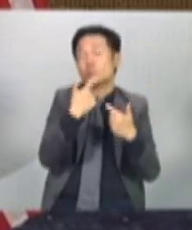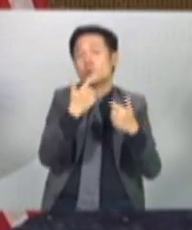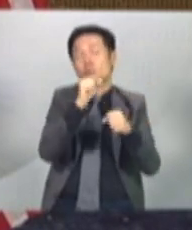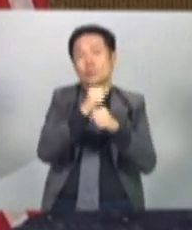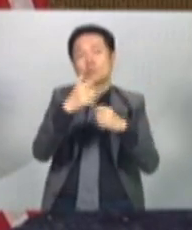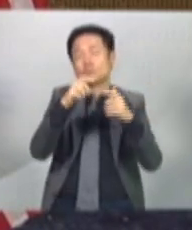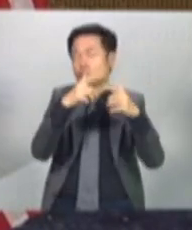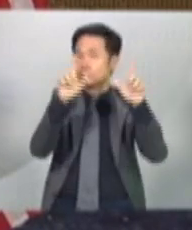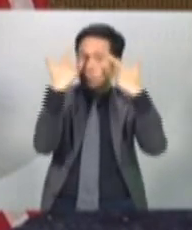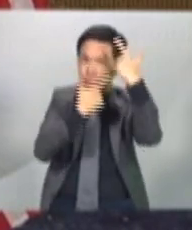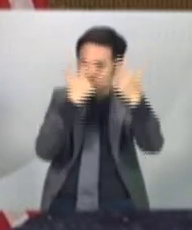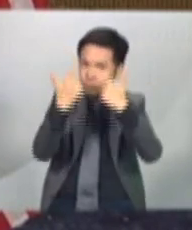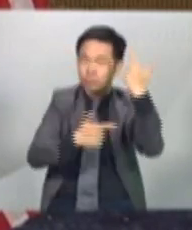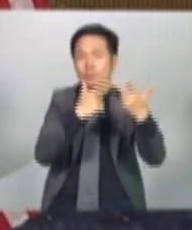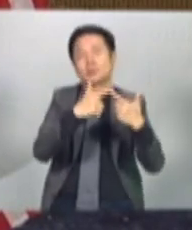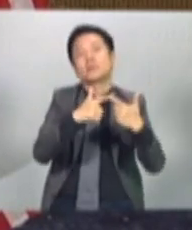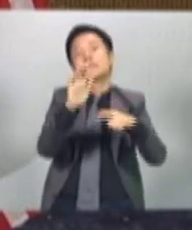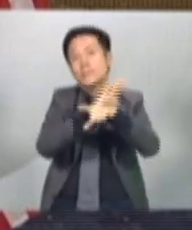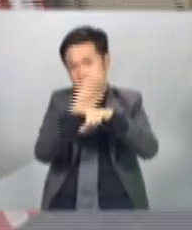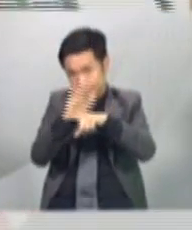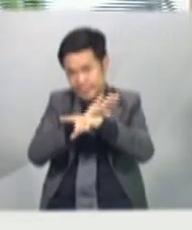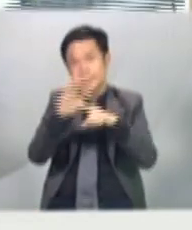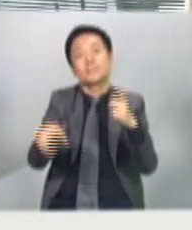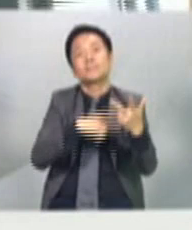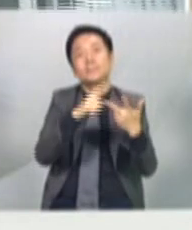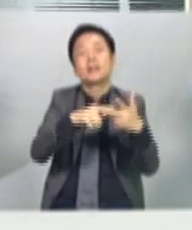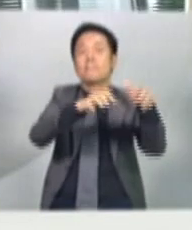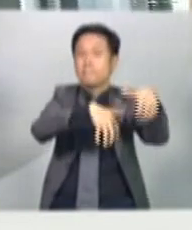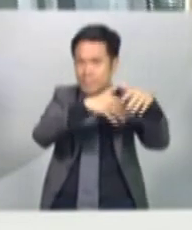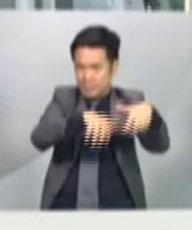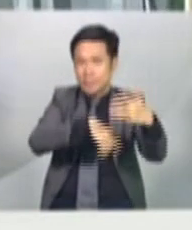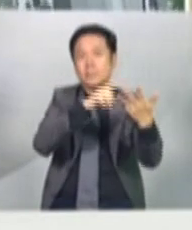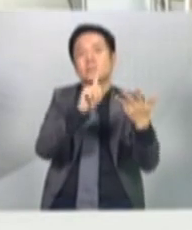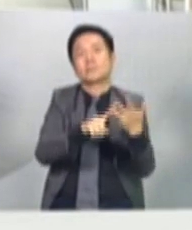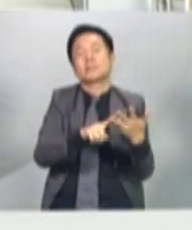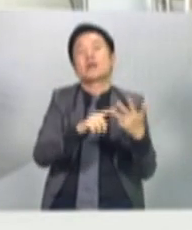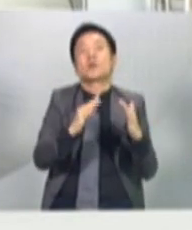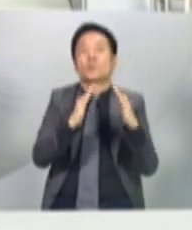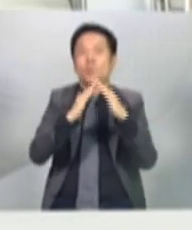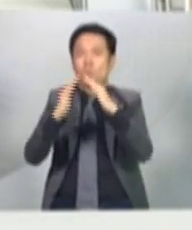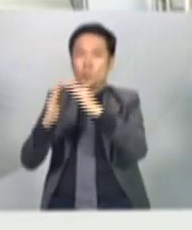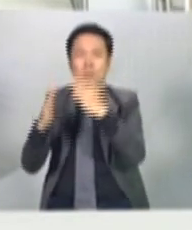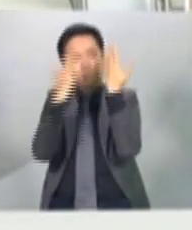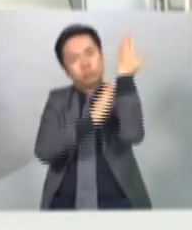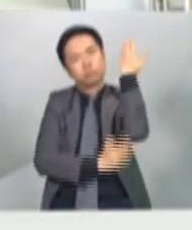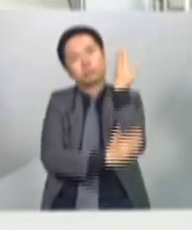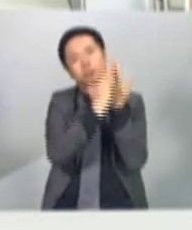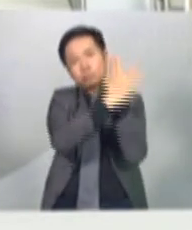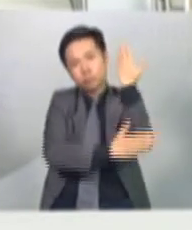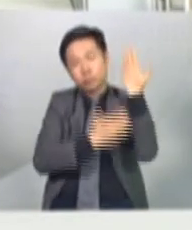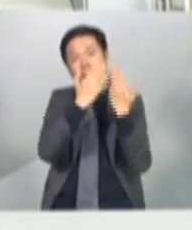200 bagi sektor komersial industri pertanian dan isi rumah di Semenanjung Malaysia